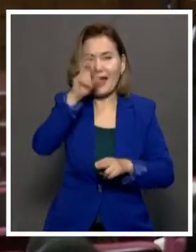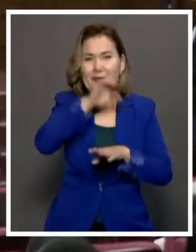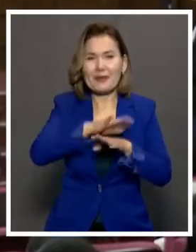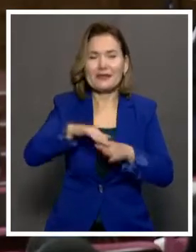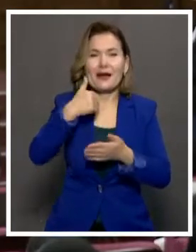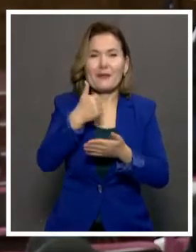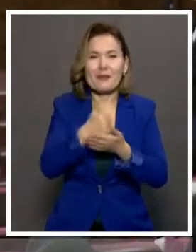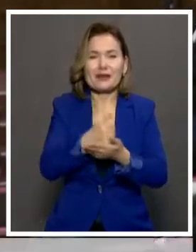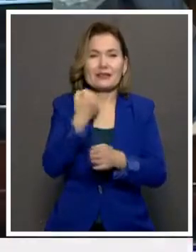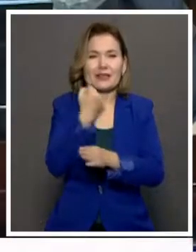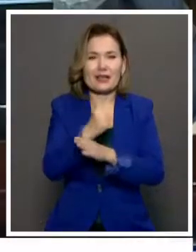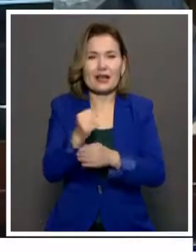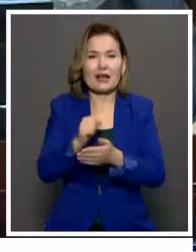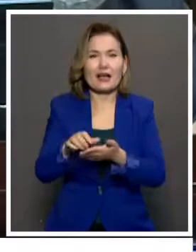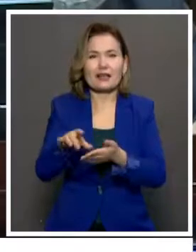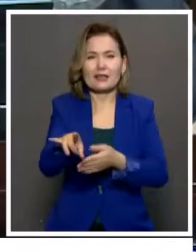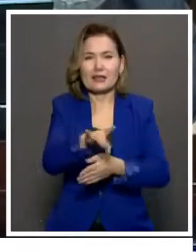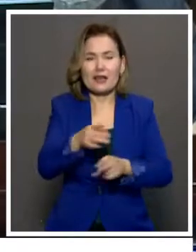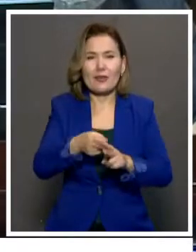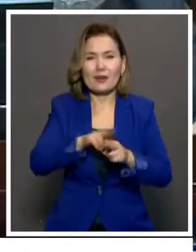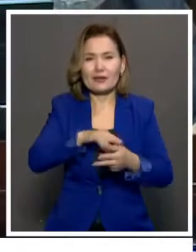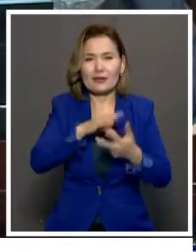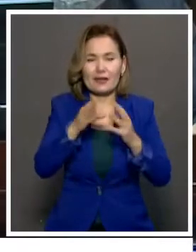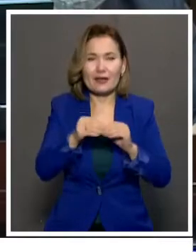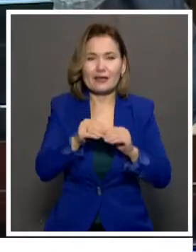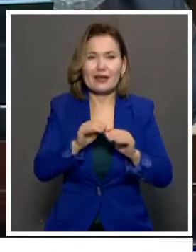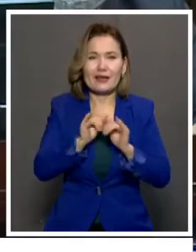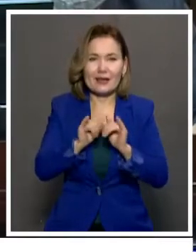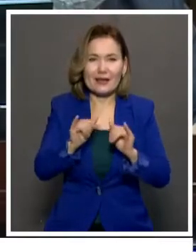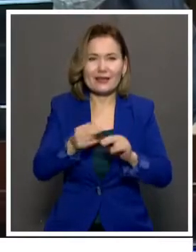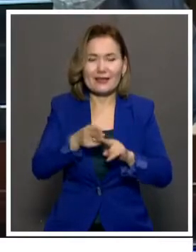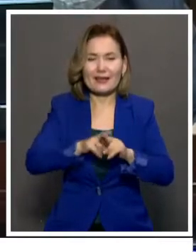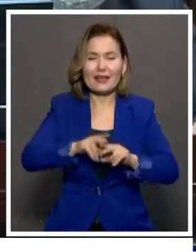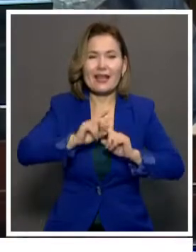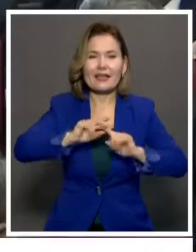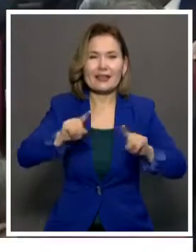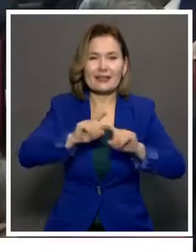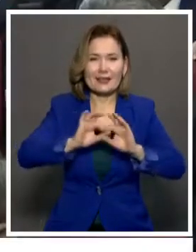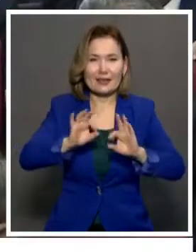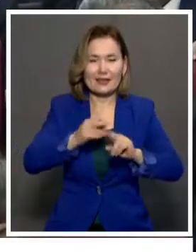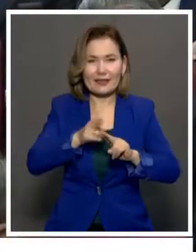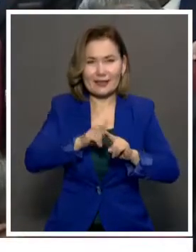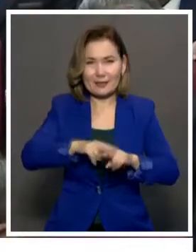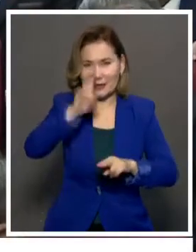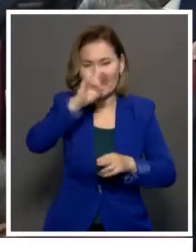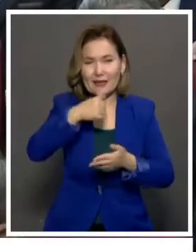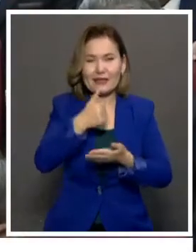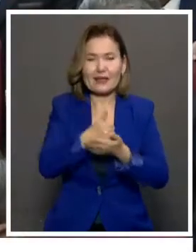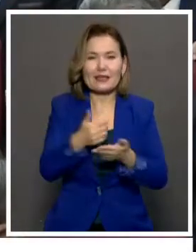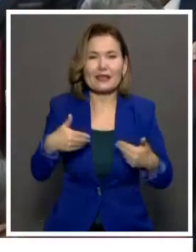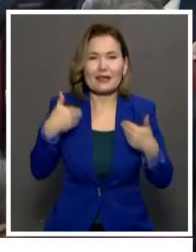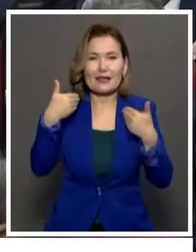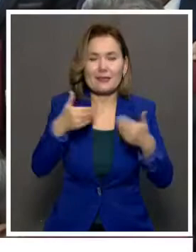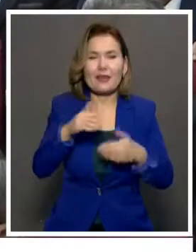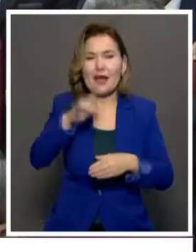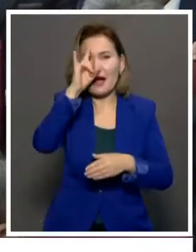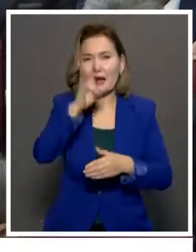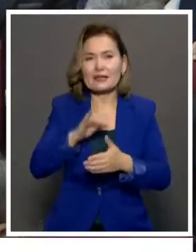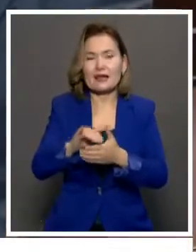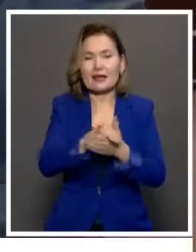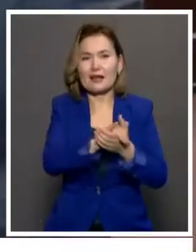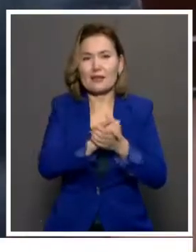мемлекетіміздің басты жетістіктері атты республикалық конференцияда түрлі сала мамандары осыған ерекше тоқталды. Мемлекет басшысы жолдауында айтылған ел бірлігі мен